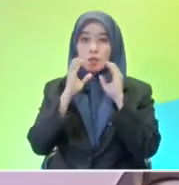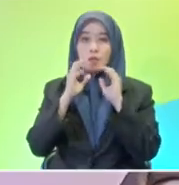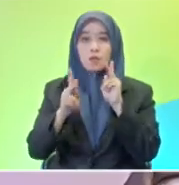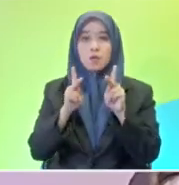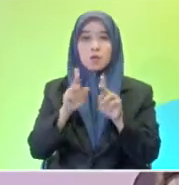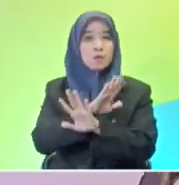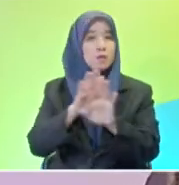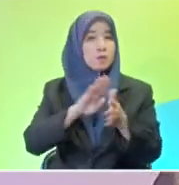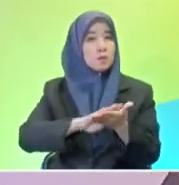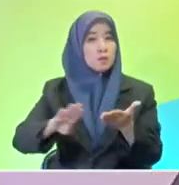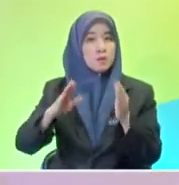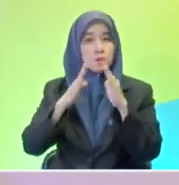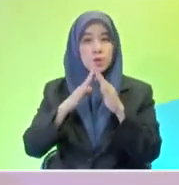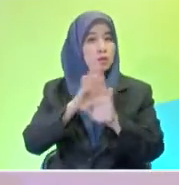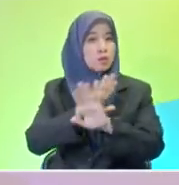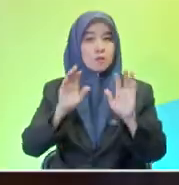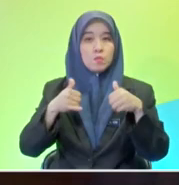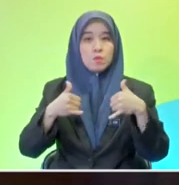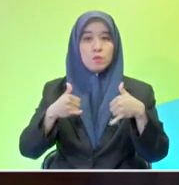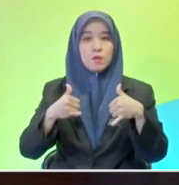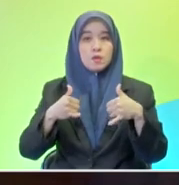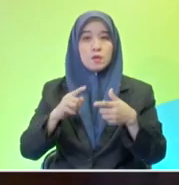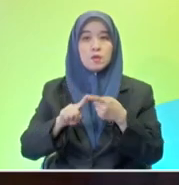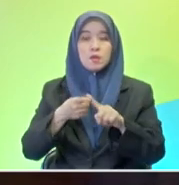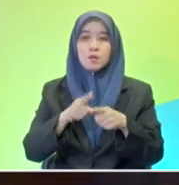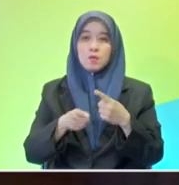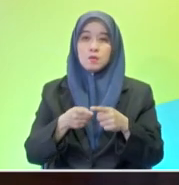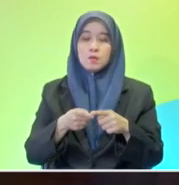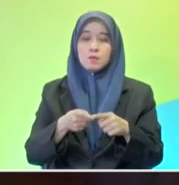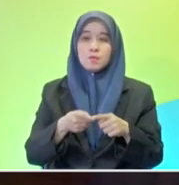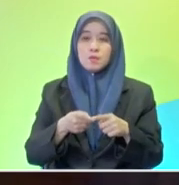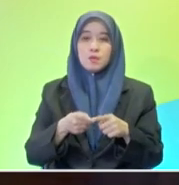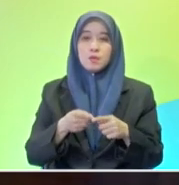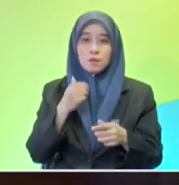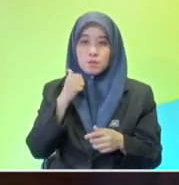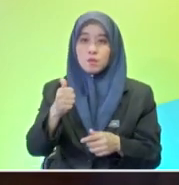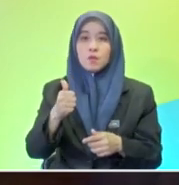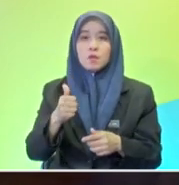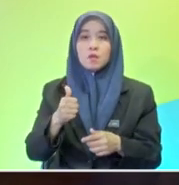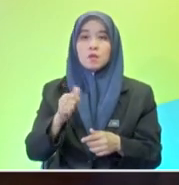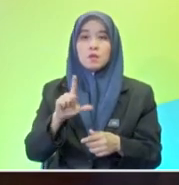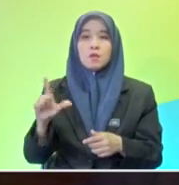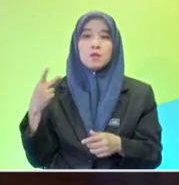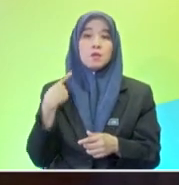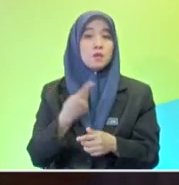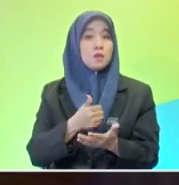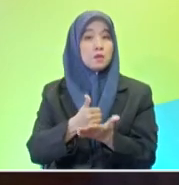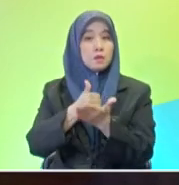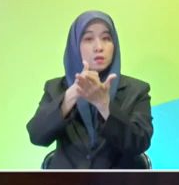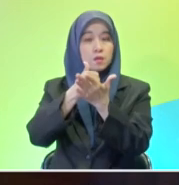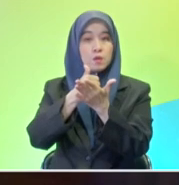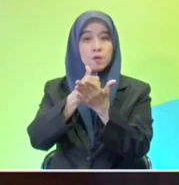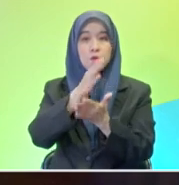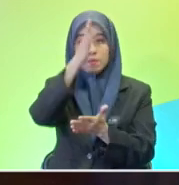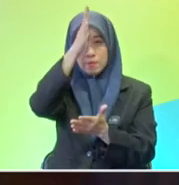Bersihkan rumah tak boleh main dengan kawan sebabah kena bersih tapi baguslah bang Kris kita bantu Mak Ayah kita dekat